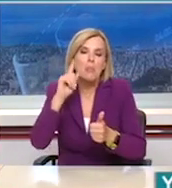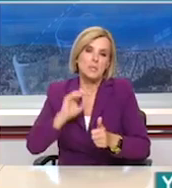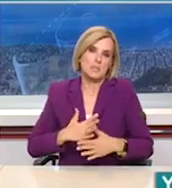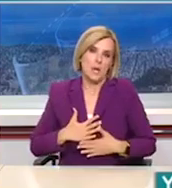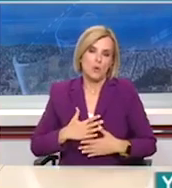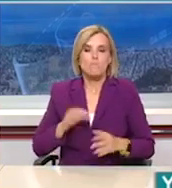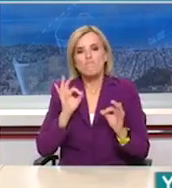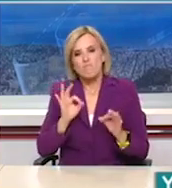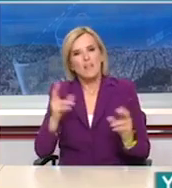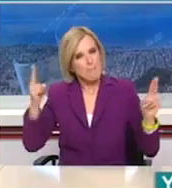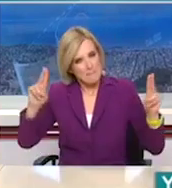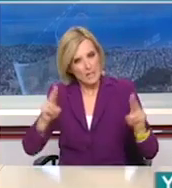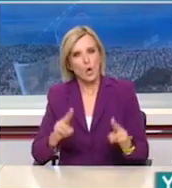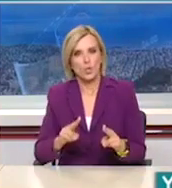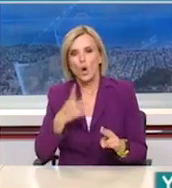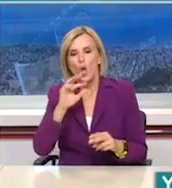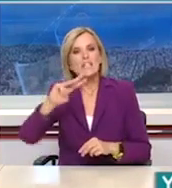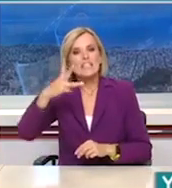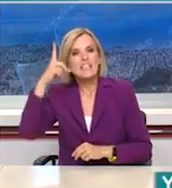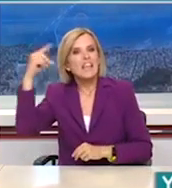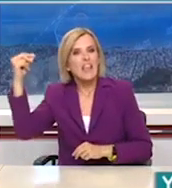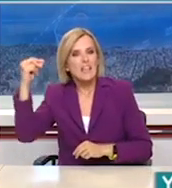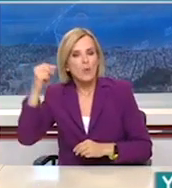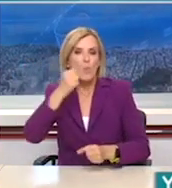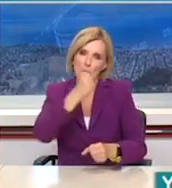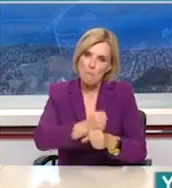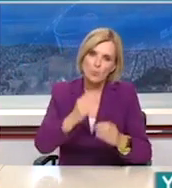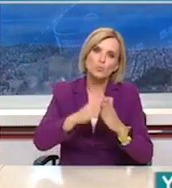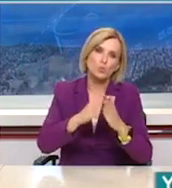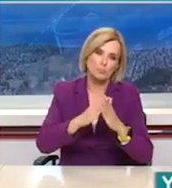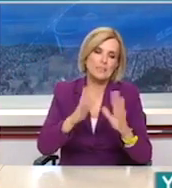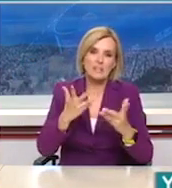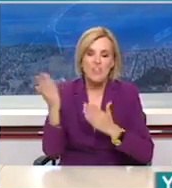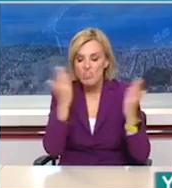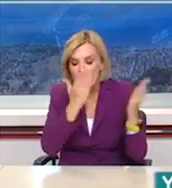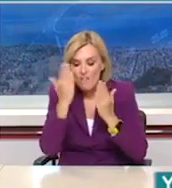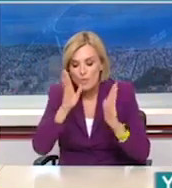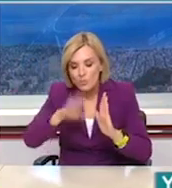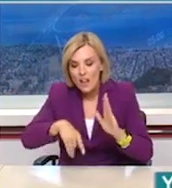στι τάξει τη τρίτη ηλικίου που ετοιμάζονται για τι πανελλαδικέ και ούτως ή άλλως αυτές τις μέρες